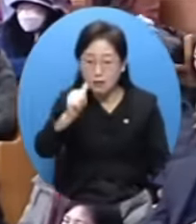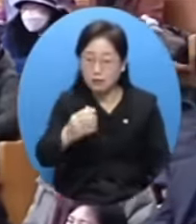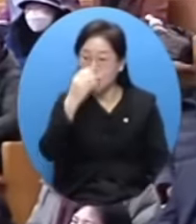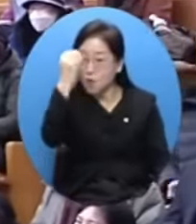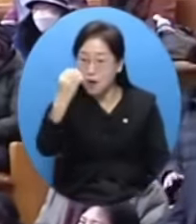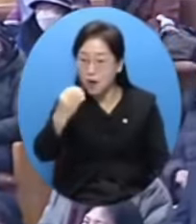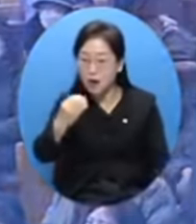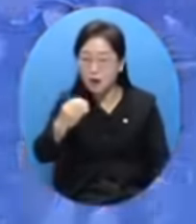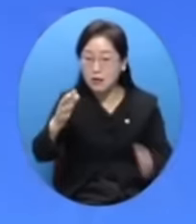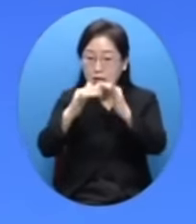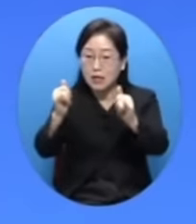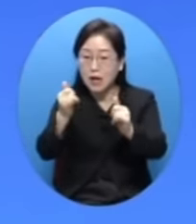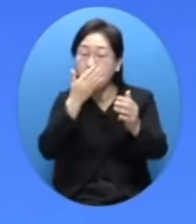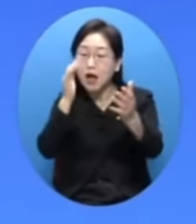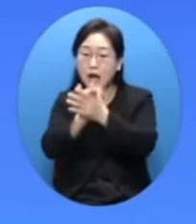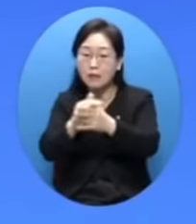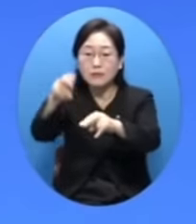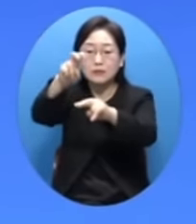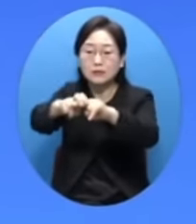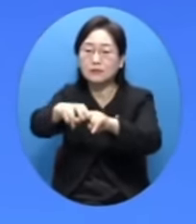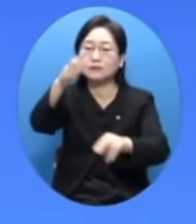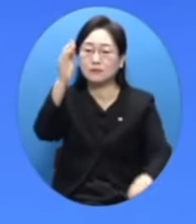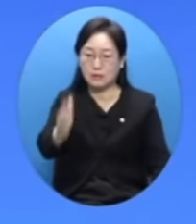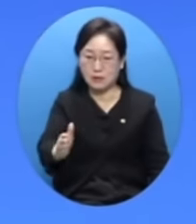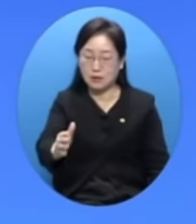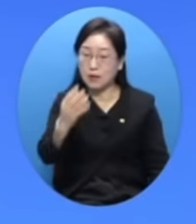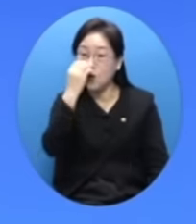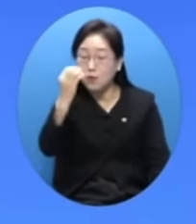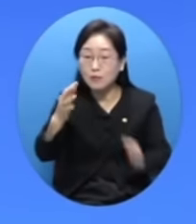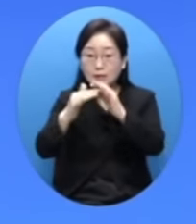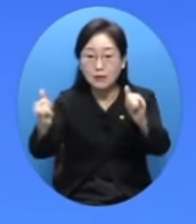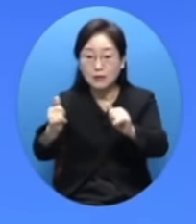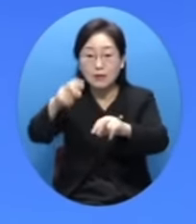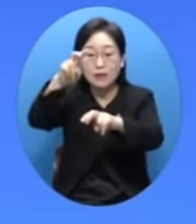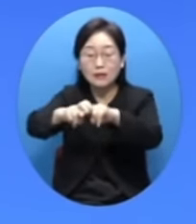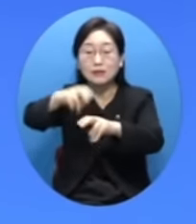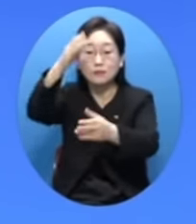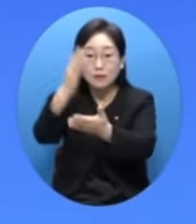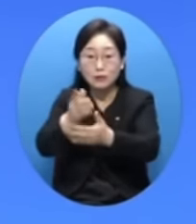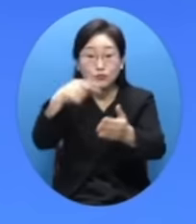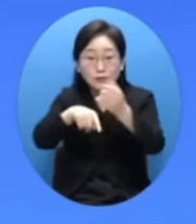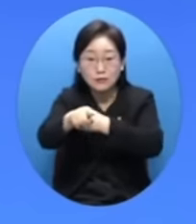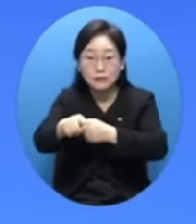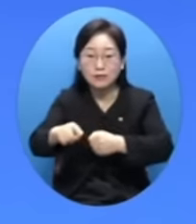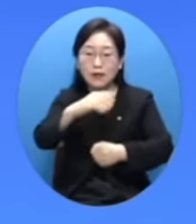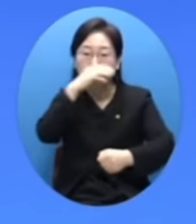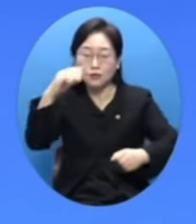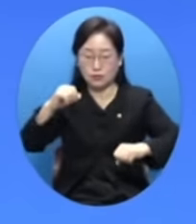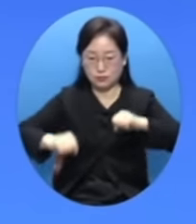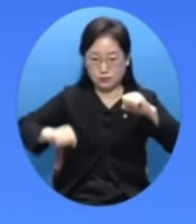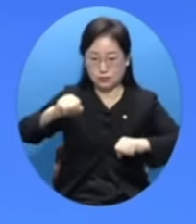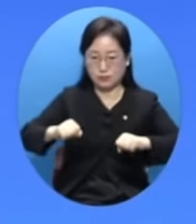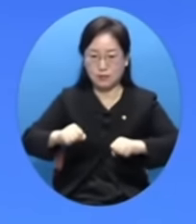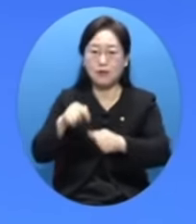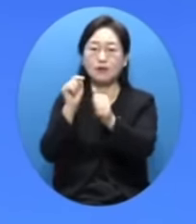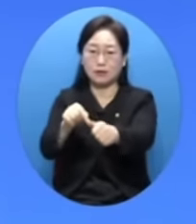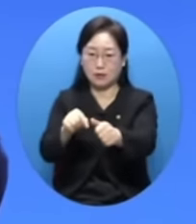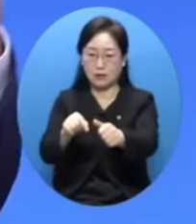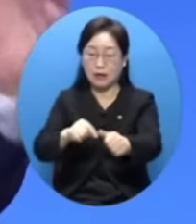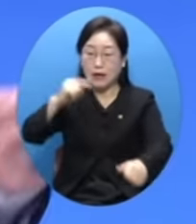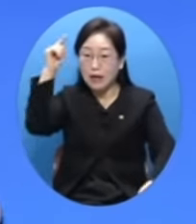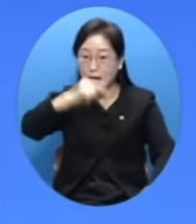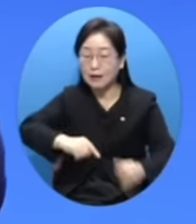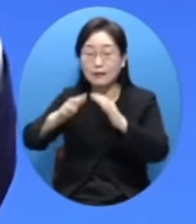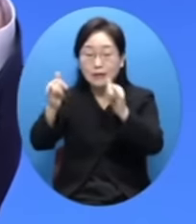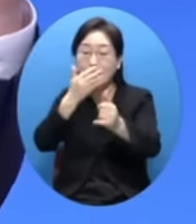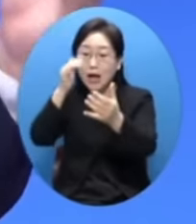자들의 자리에 같이 앉아 있으면 안 됩니다 오만 의 자리에 앉아하는 것은 행동을 바르게 하라는 말씀입니다 악한 자들과